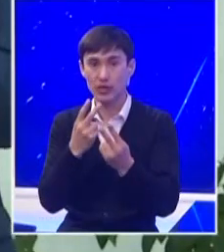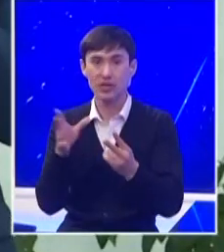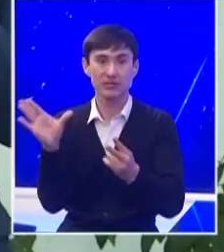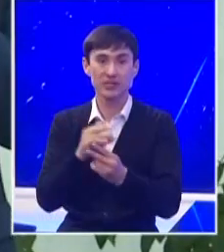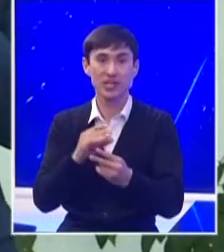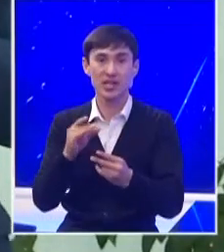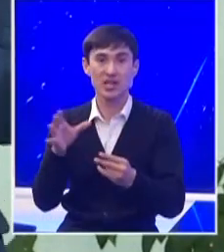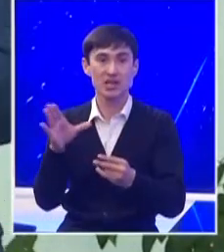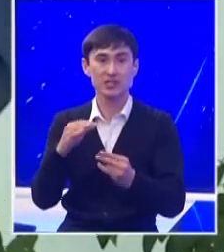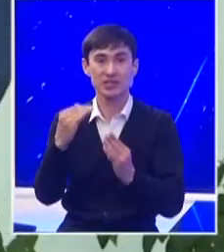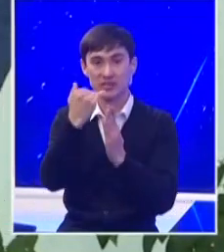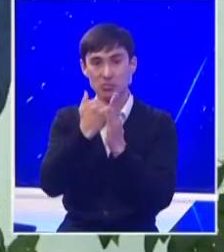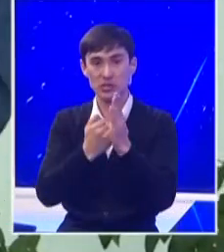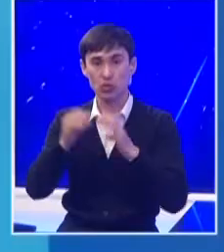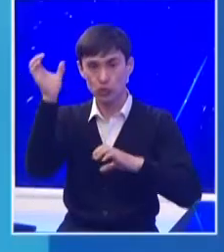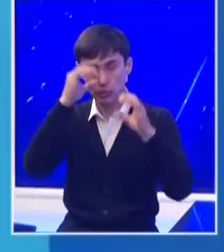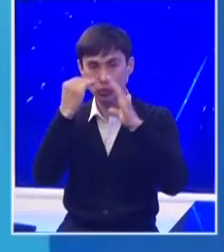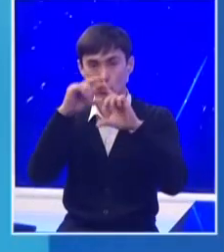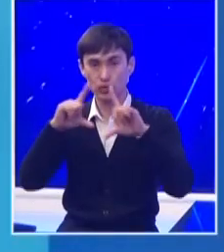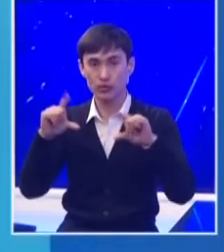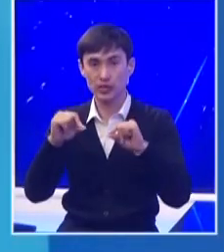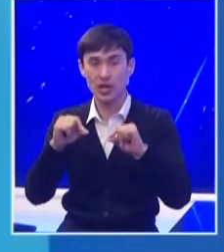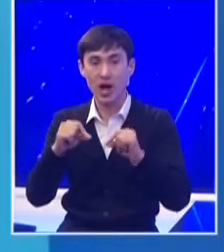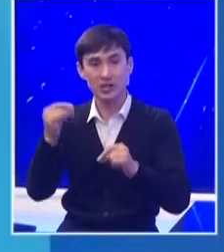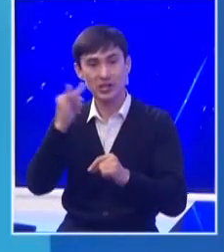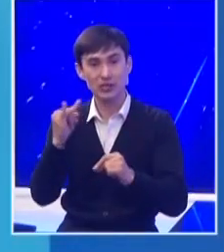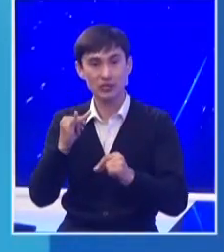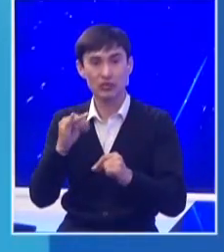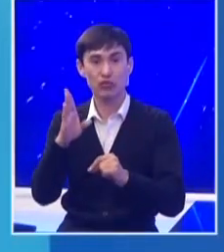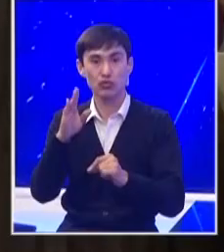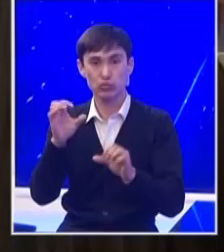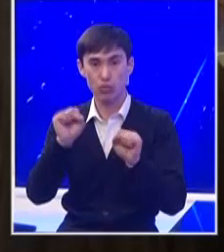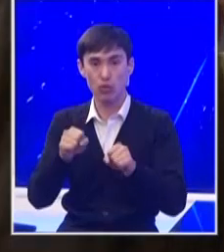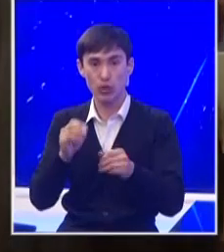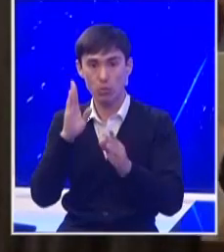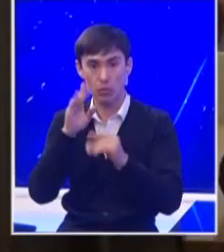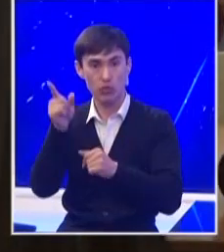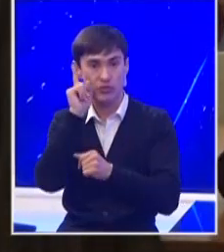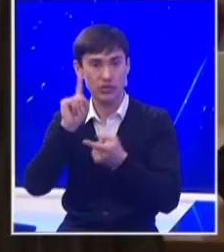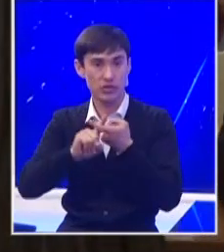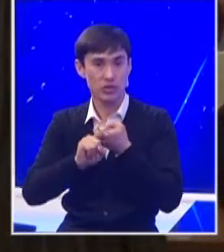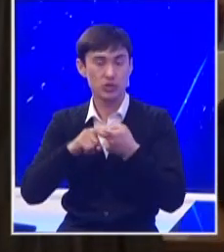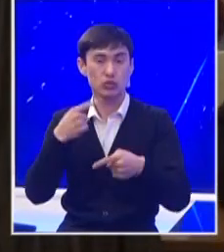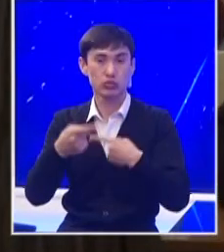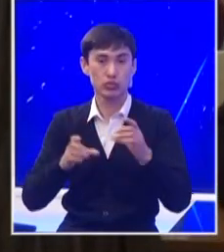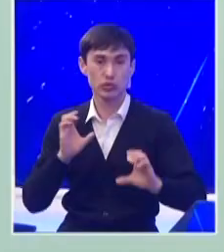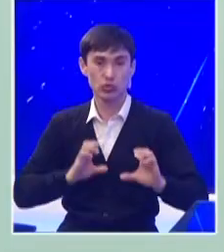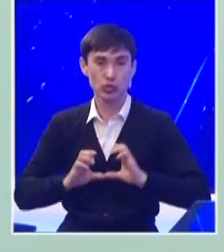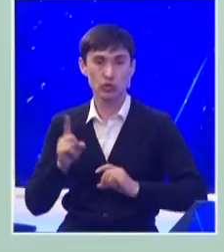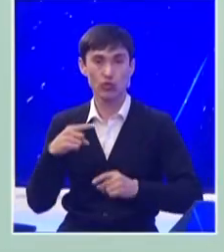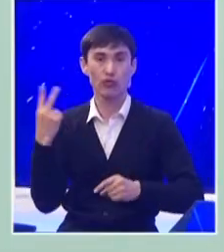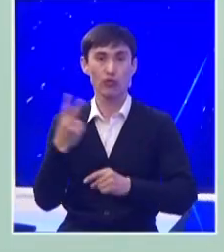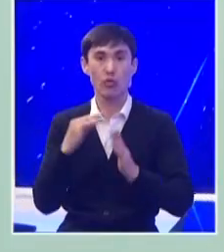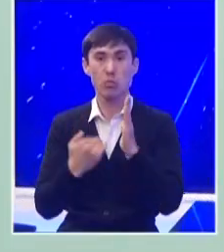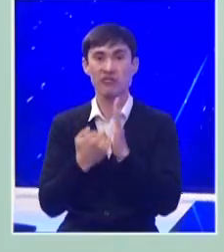все имеющиеся в списке учебные учреждения. А заинтересованные вузы смогут напрямую связаться с будущим студентом, что